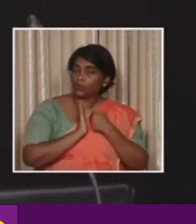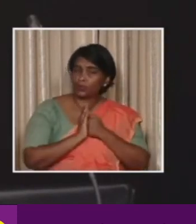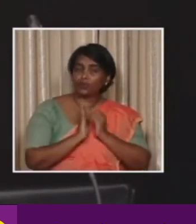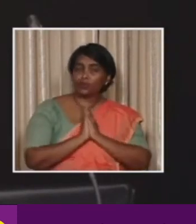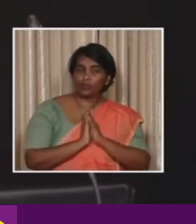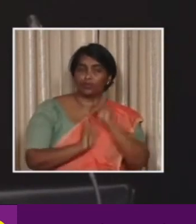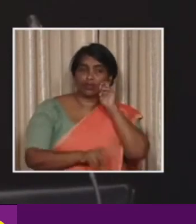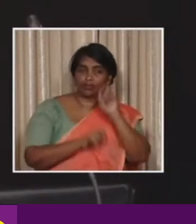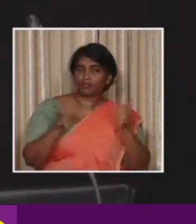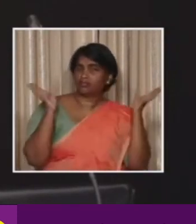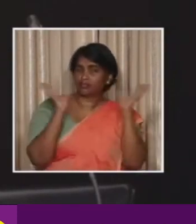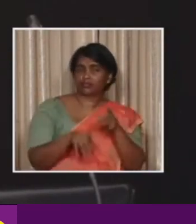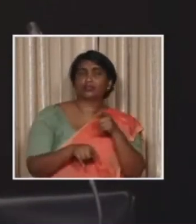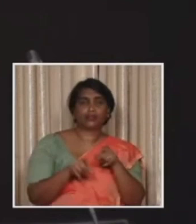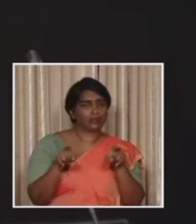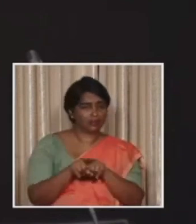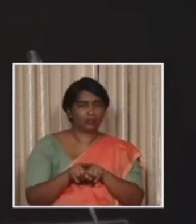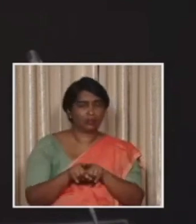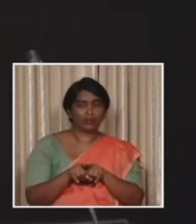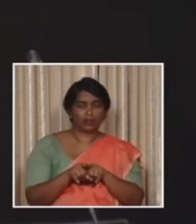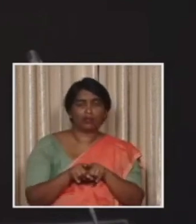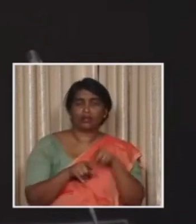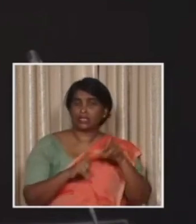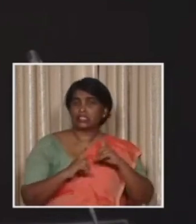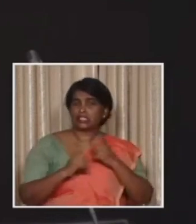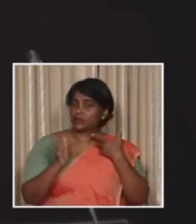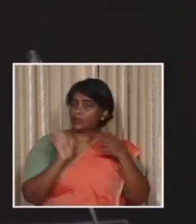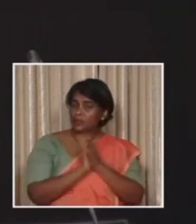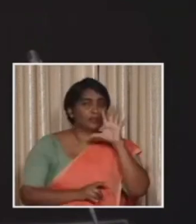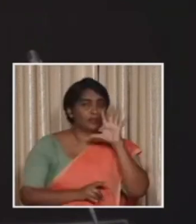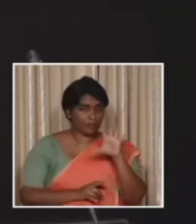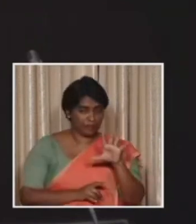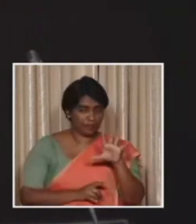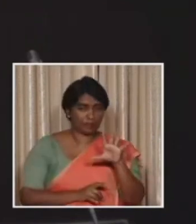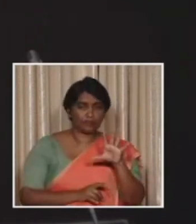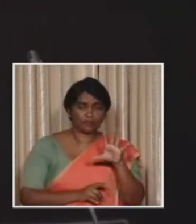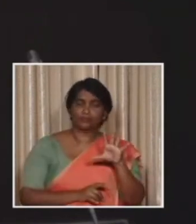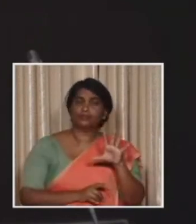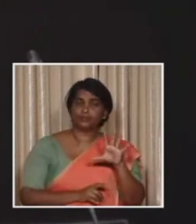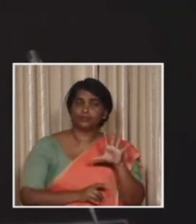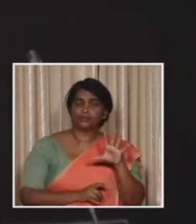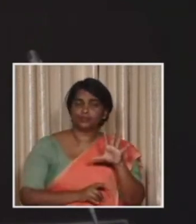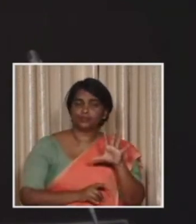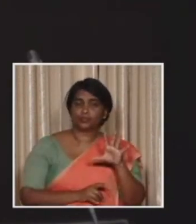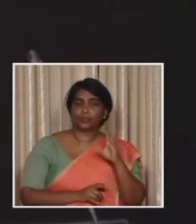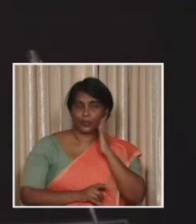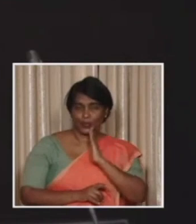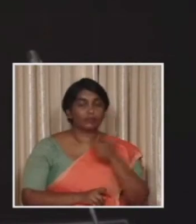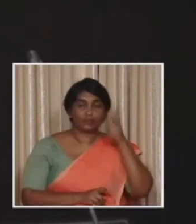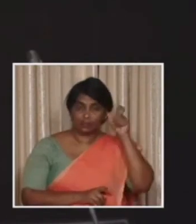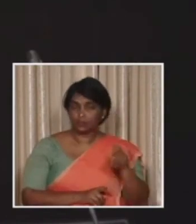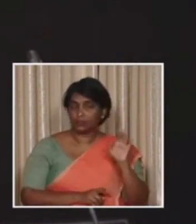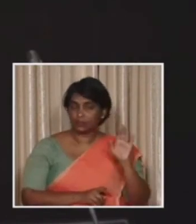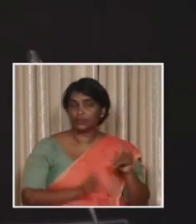அந்த மக்கள் அங்கே இருந்து ஆலயத்தோடு ஒன்றித்து வாழ்ந்திருக்கிறார்கள். 1905 H.B. பெல் லூயிஸ் என்கிற தொல்லியல்